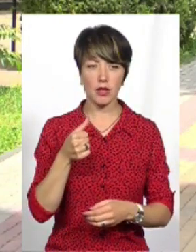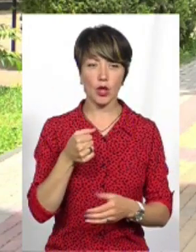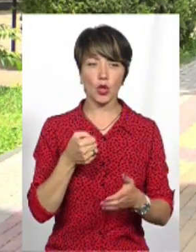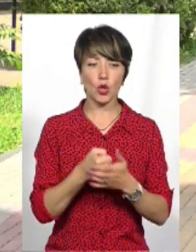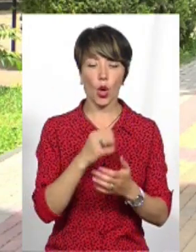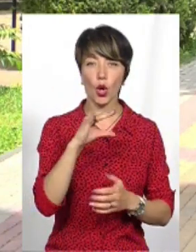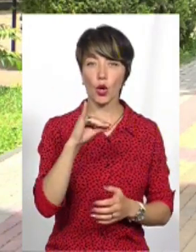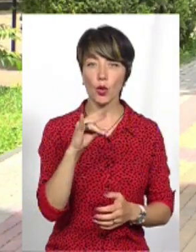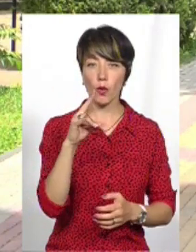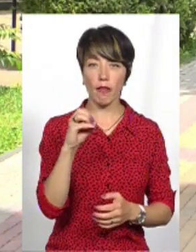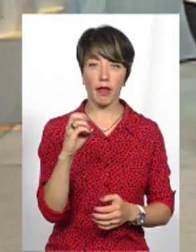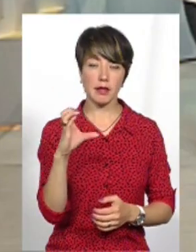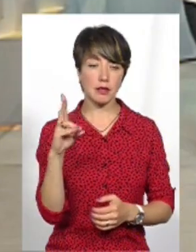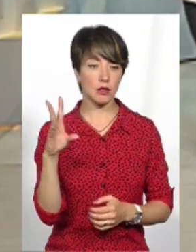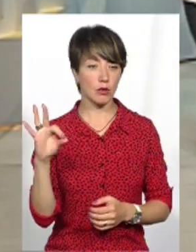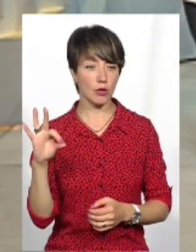ЮНЕСКО?